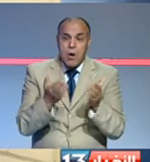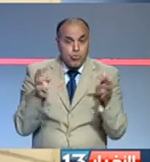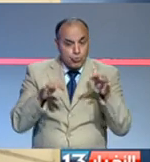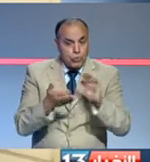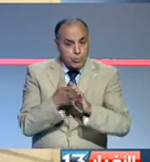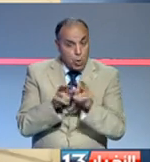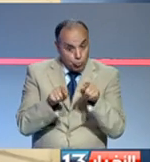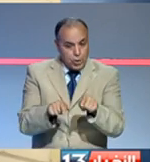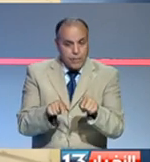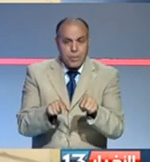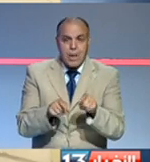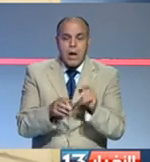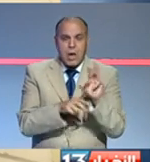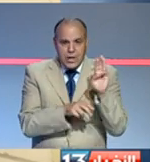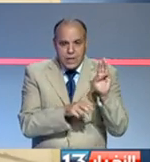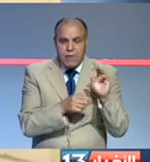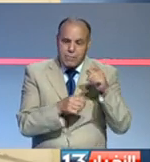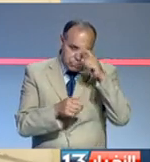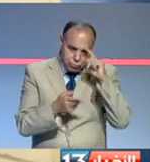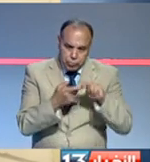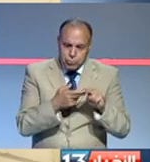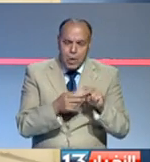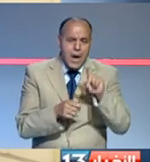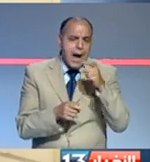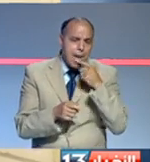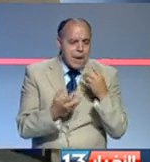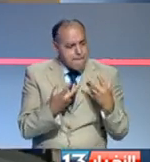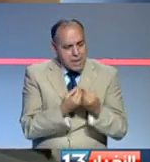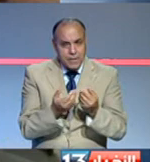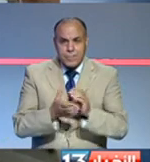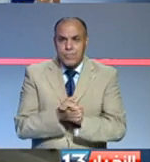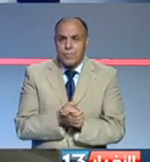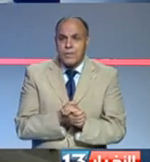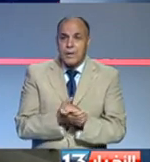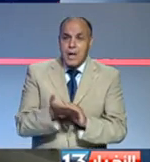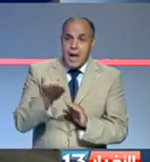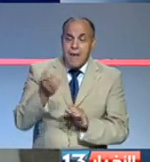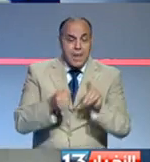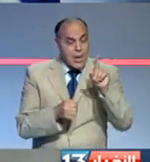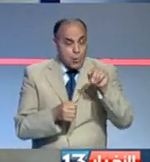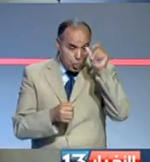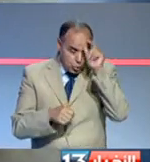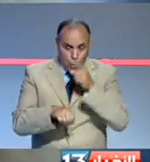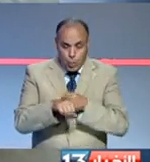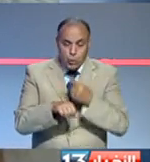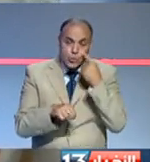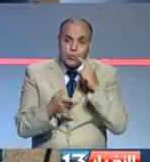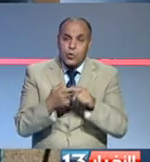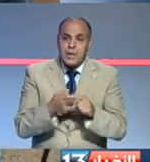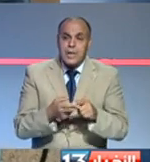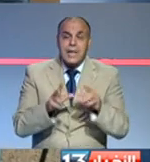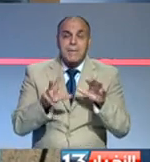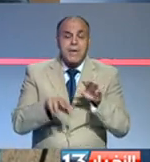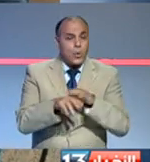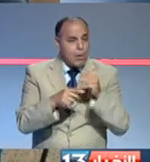المجتمع المدني حسن الكشاف والمصارف والى الاحمر التوصيل محضر معنا وياتي هذا اليوم الوطني في وقت تشهد فيه ثمانيه ولايات